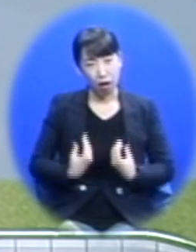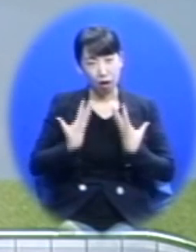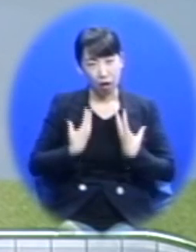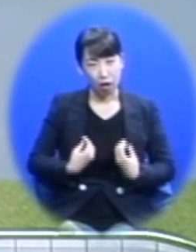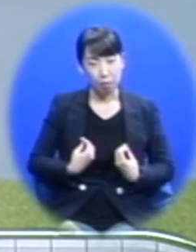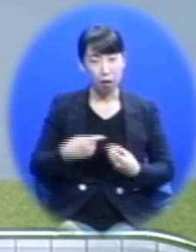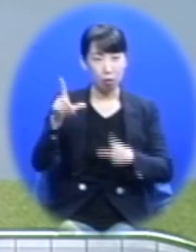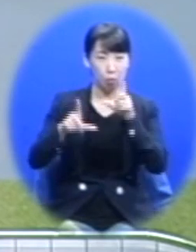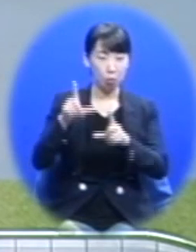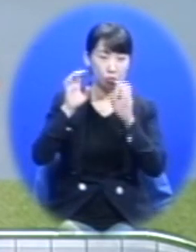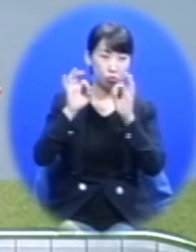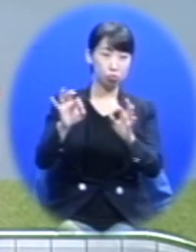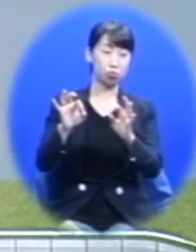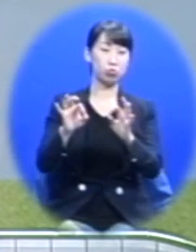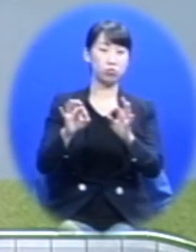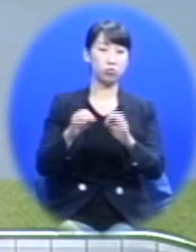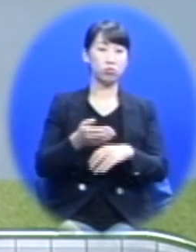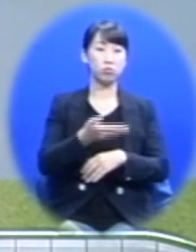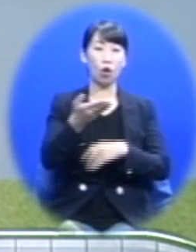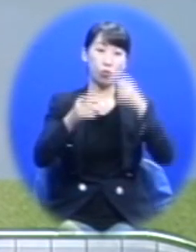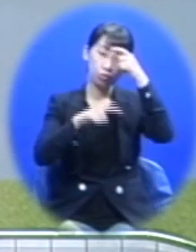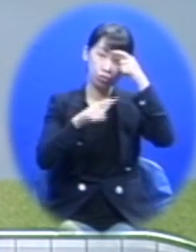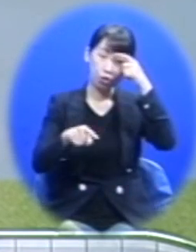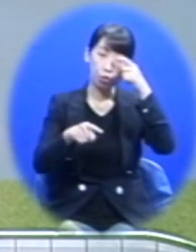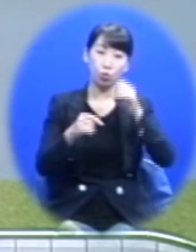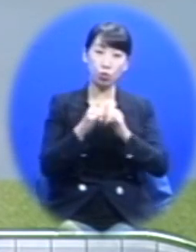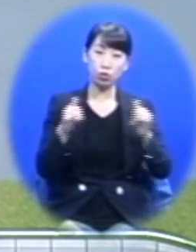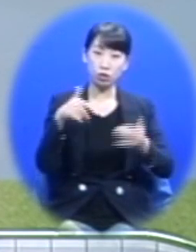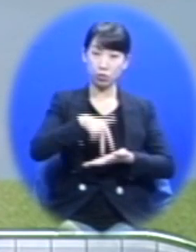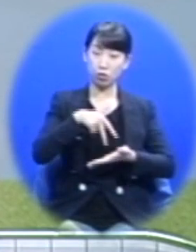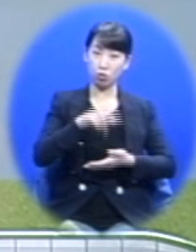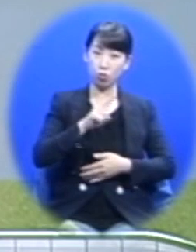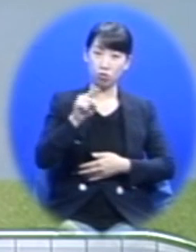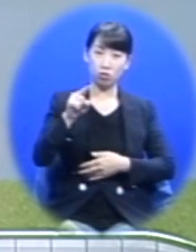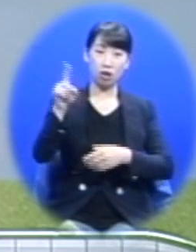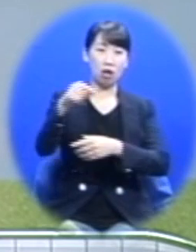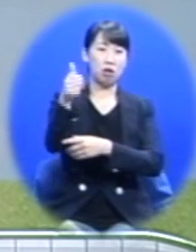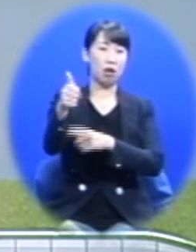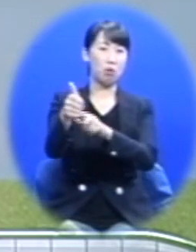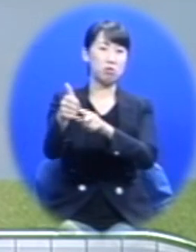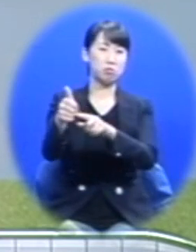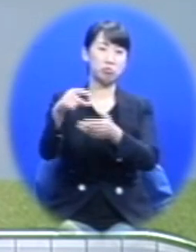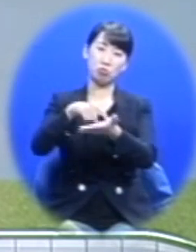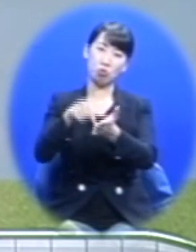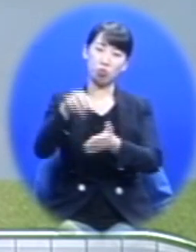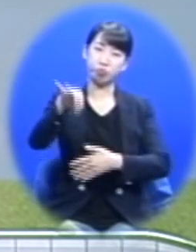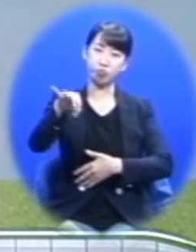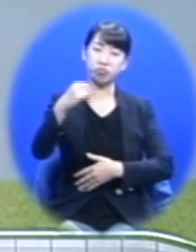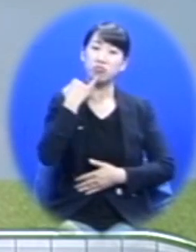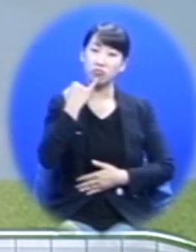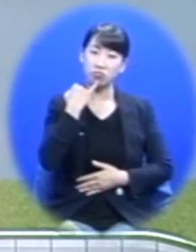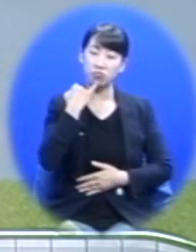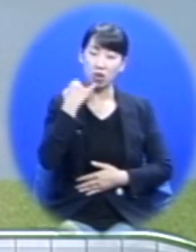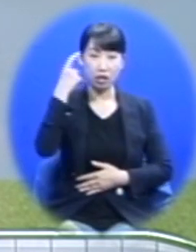여러분들의 보기에는 여전히 다윗은요, 가진 게 있고 그래도 다윗은 형편이 괜찮은 편이라고 그렇게 생각이